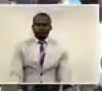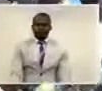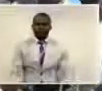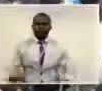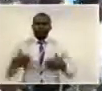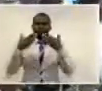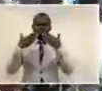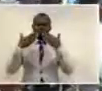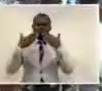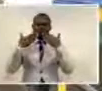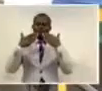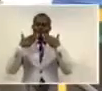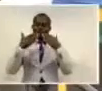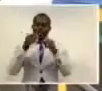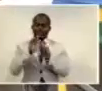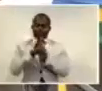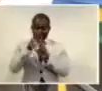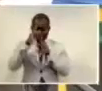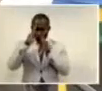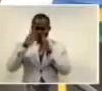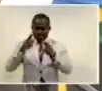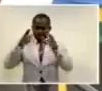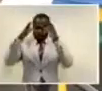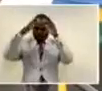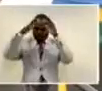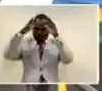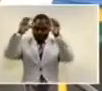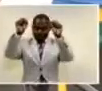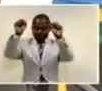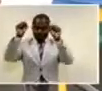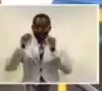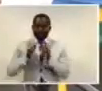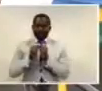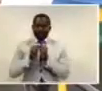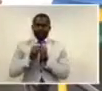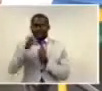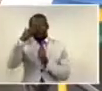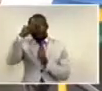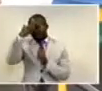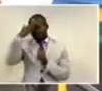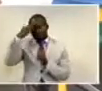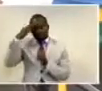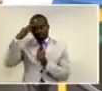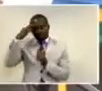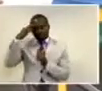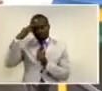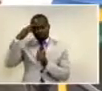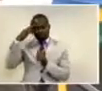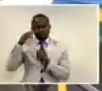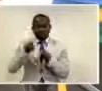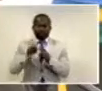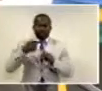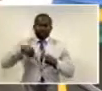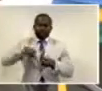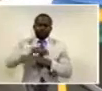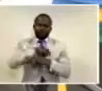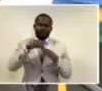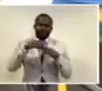Murakoze cyane nyakubahwa Perezida wa Repubulika. Niyo mpamvu natwe nk'abayobozi